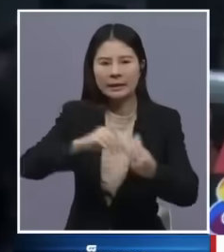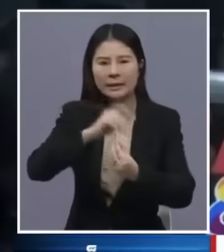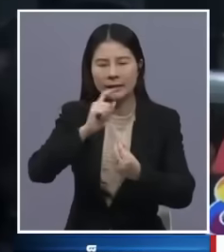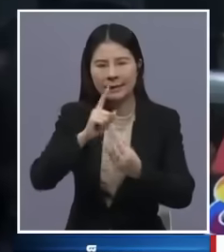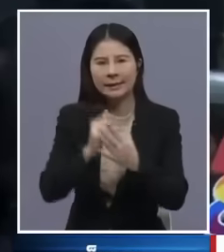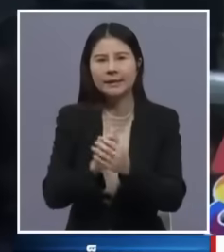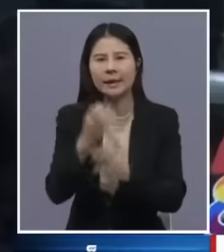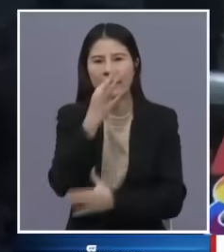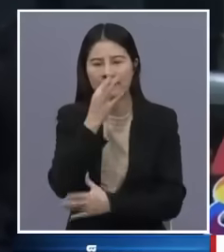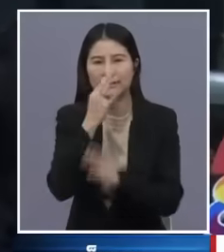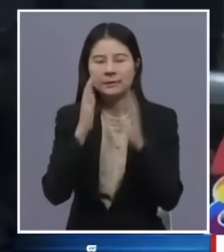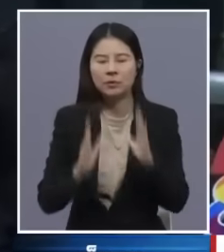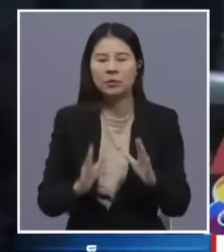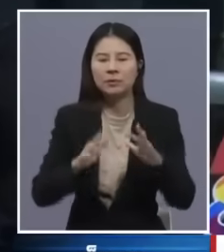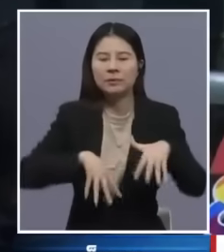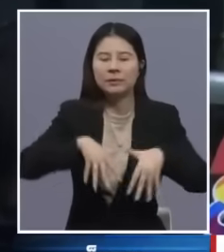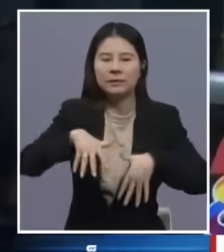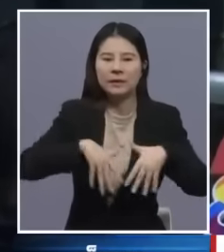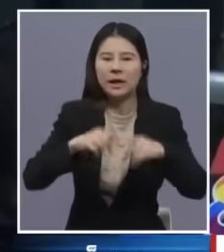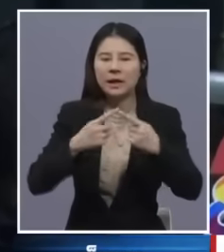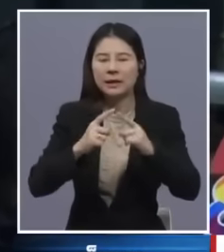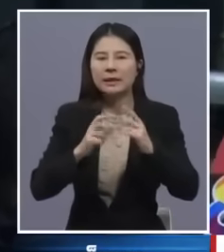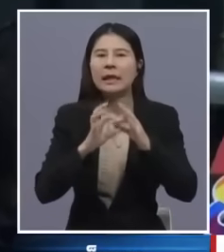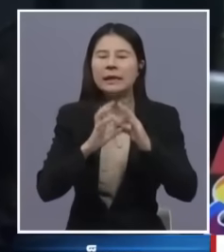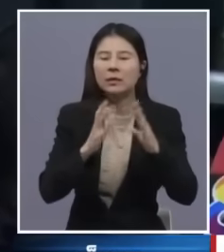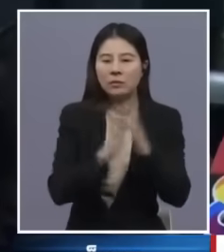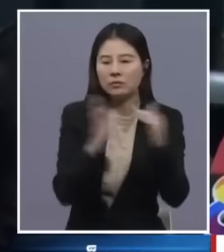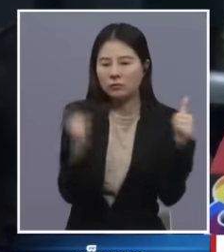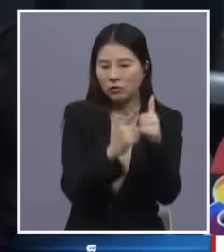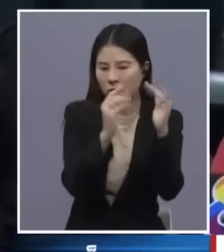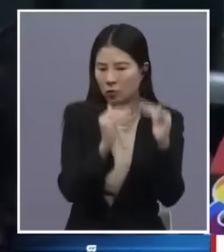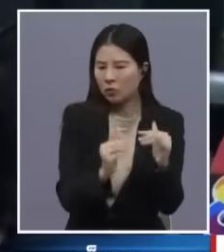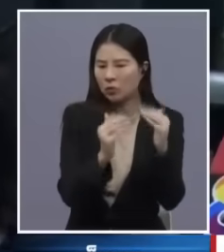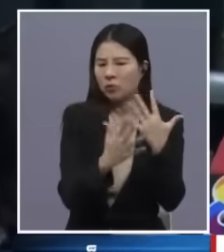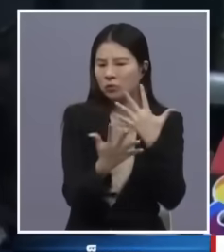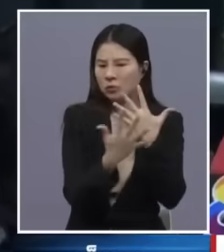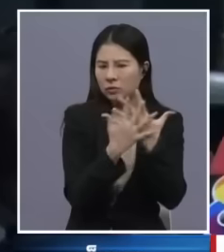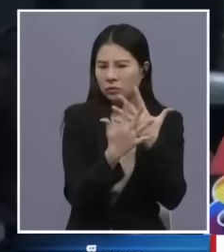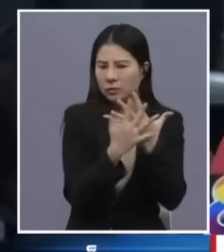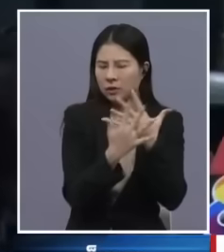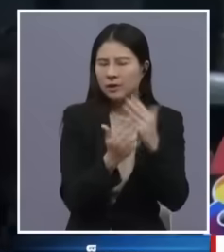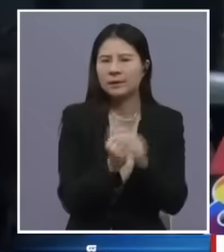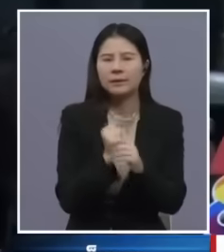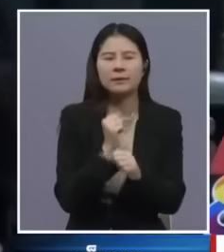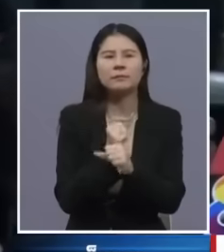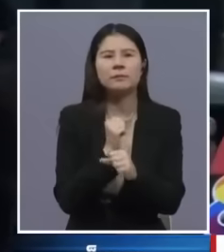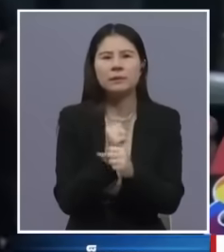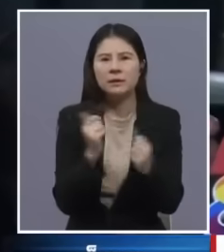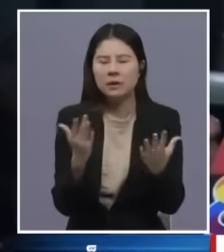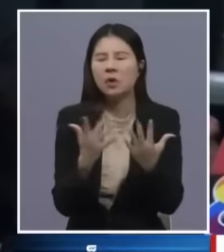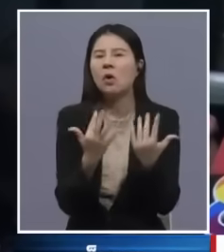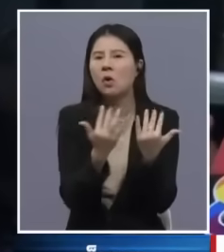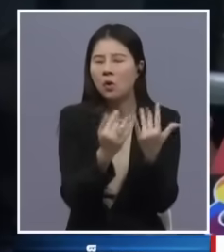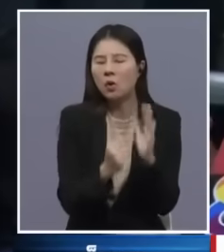ส่วนเรื่องของนิรโทษกรรมเนี่ยจะเป็นแนวทางในการปรองดองหรือไม่นายกรัฐมนตรีก็บอกเดี๋ยวขอดูก่อนแล้วแต่เขาจะเสนอมา